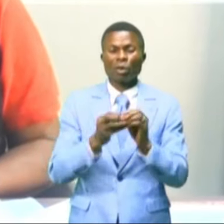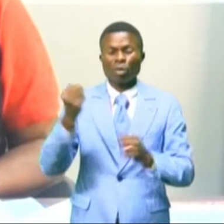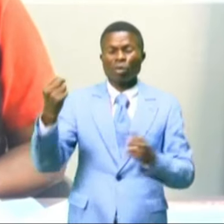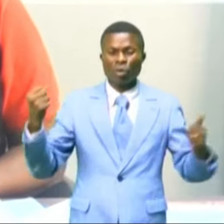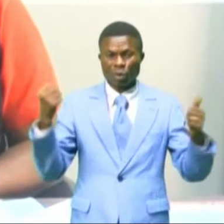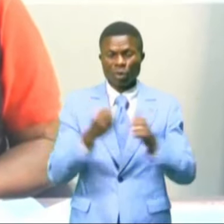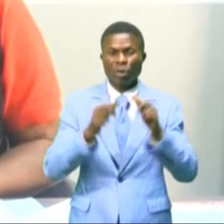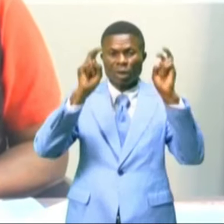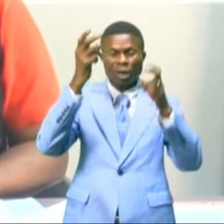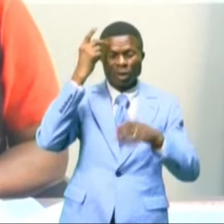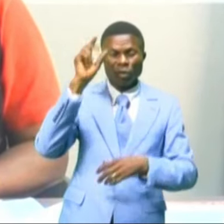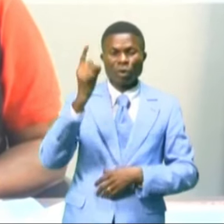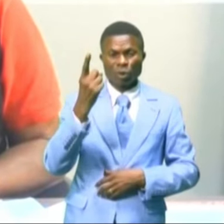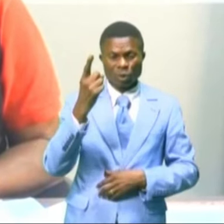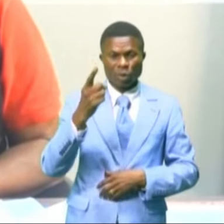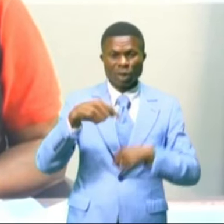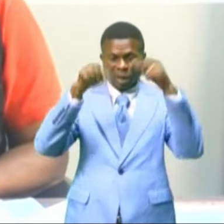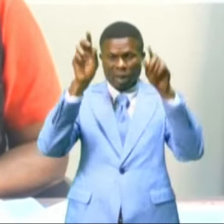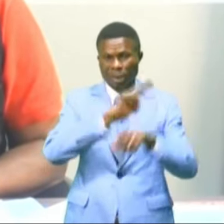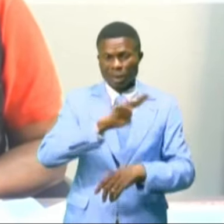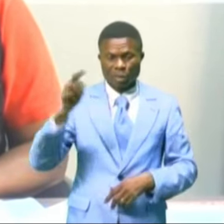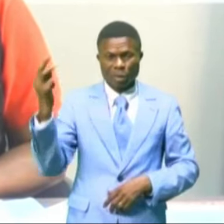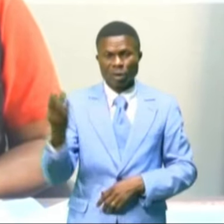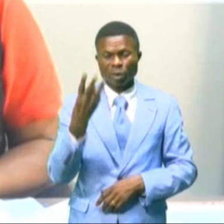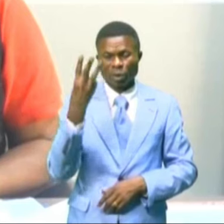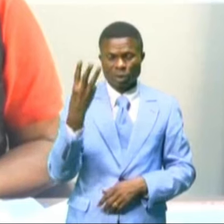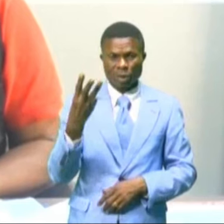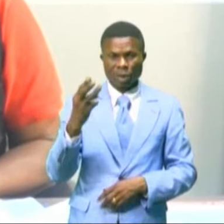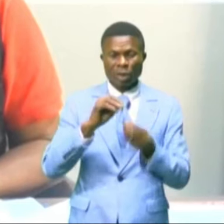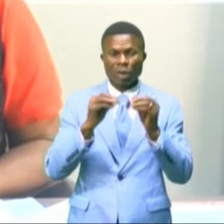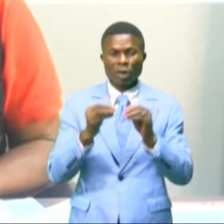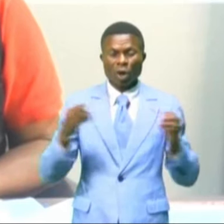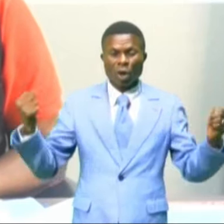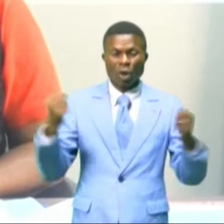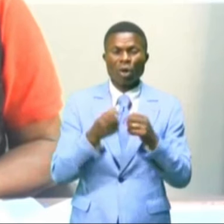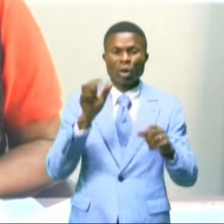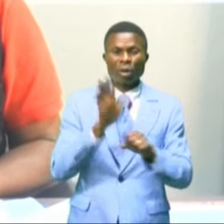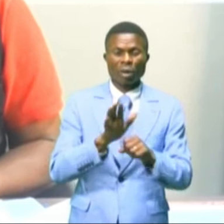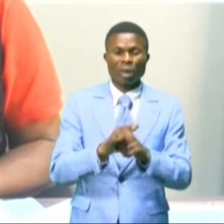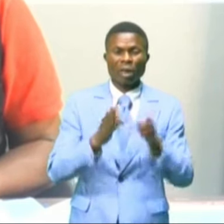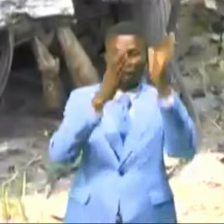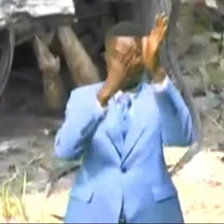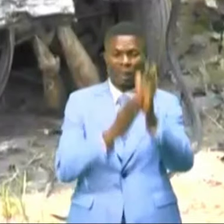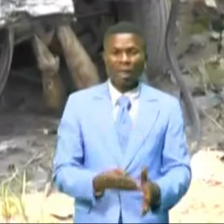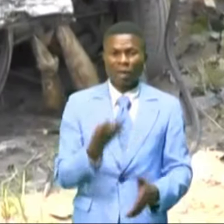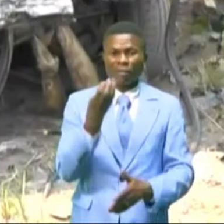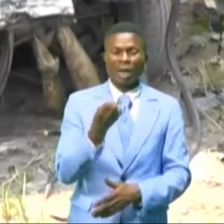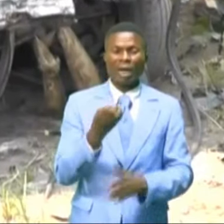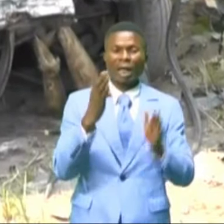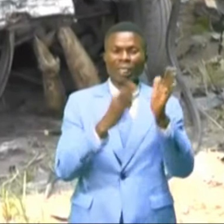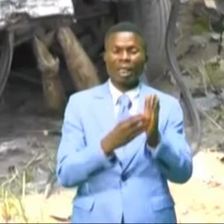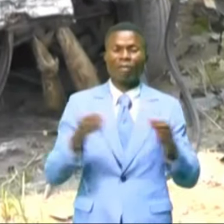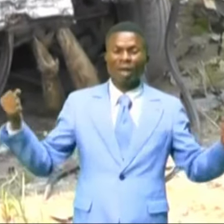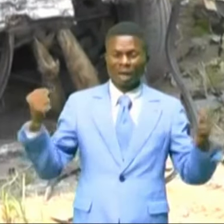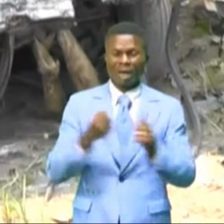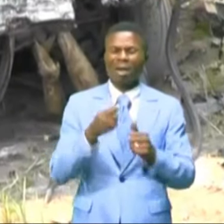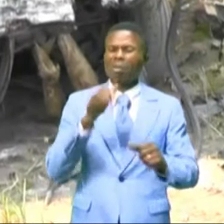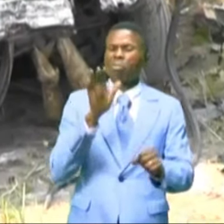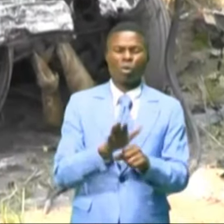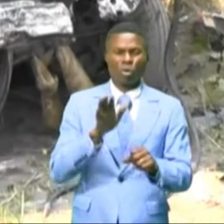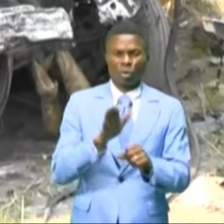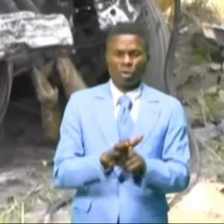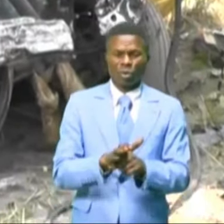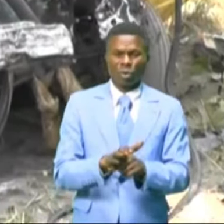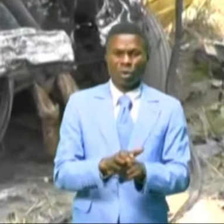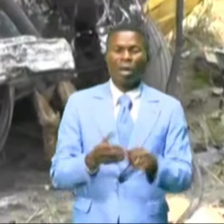la seule ville de Kinshasa pour l'année 2023. Nombre total d'accidents, 949 accidents. C'est trop. Nombre